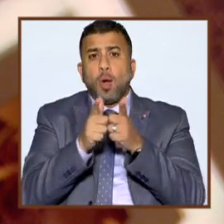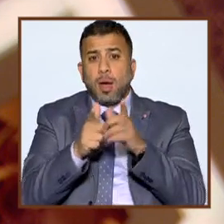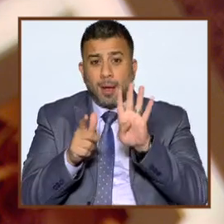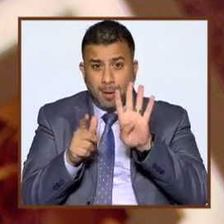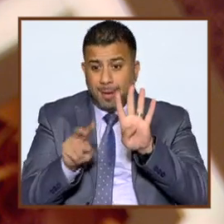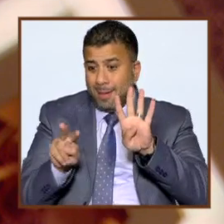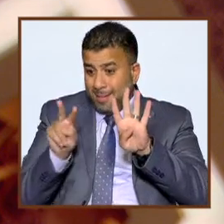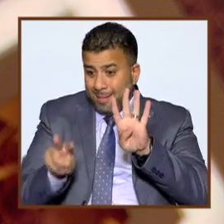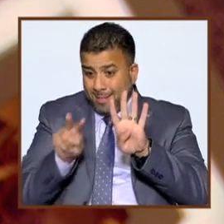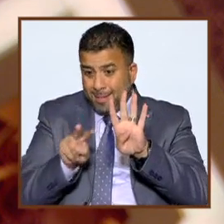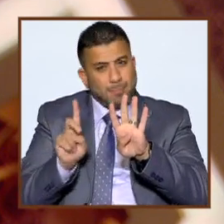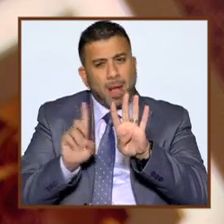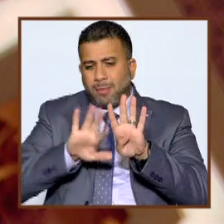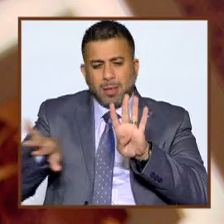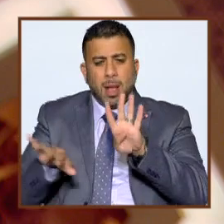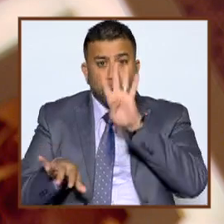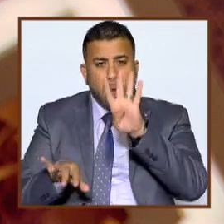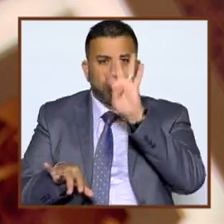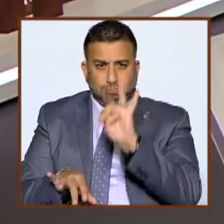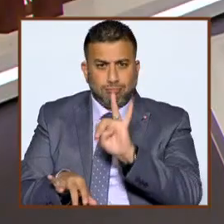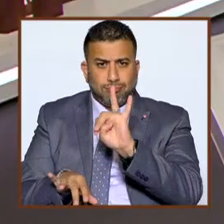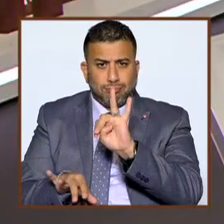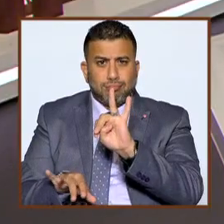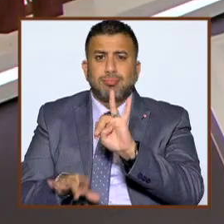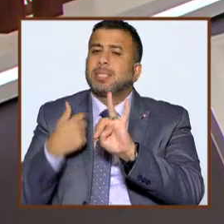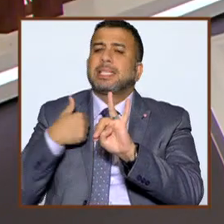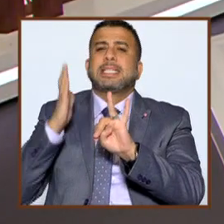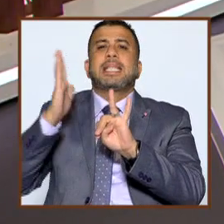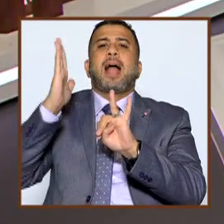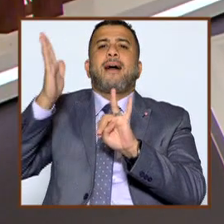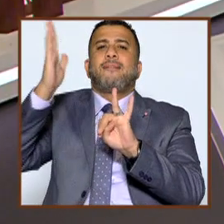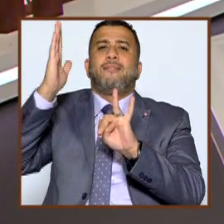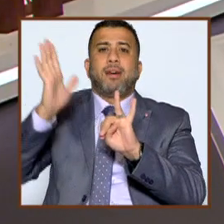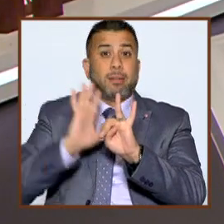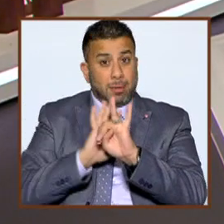ركعتين ومباشرة تصلين العصر ركعتين، بارك الله فيك.